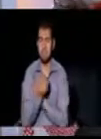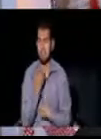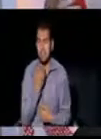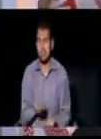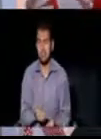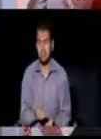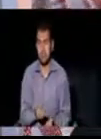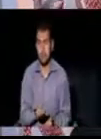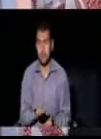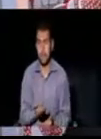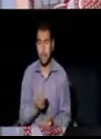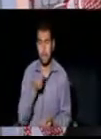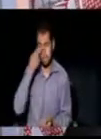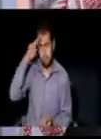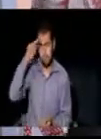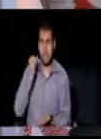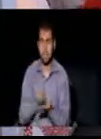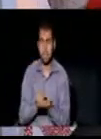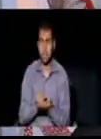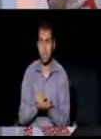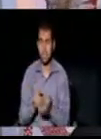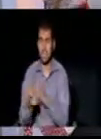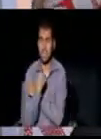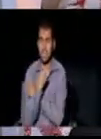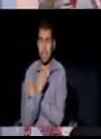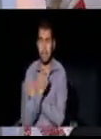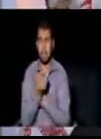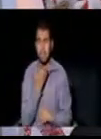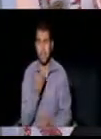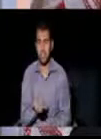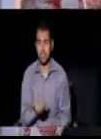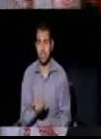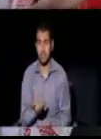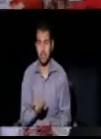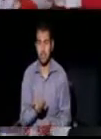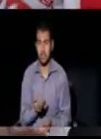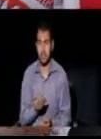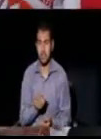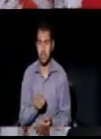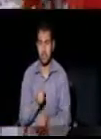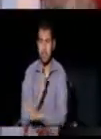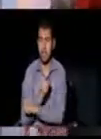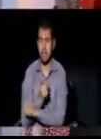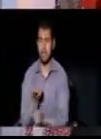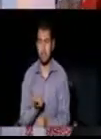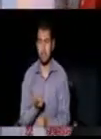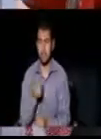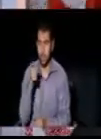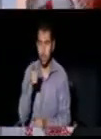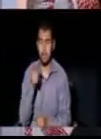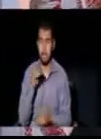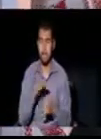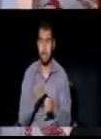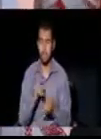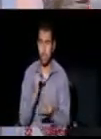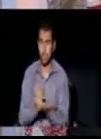صح، المدرسين هم اللي ما بيعلموش صح. المفروض المدرسين بيعلموا من وهم صغيرين لغايه